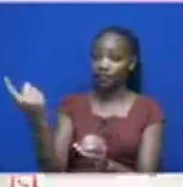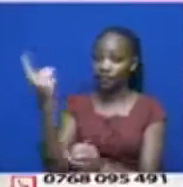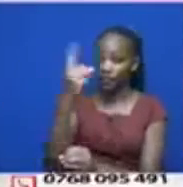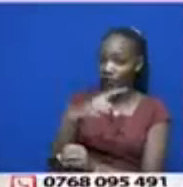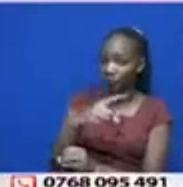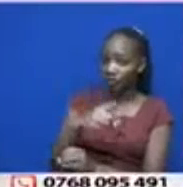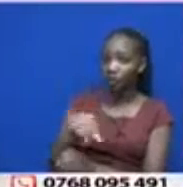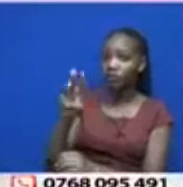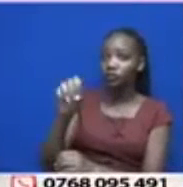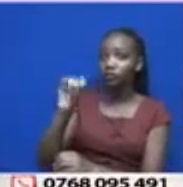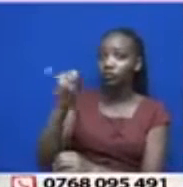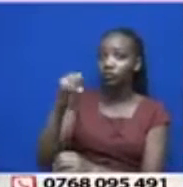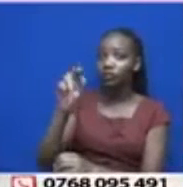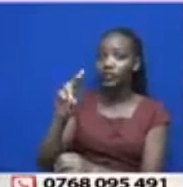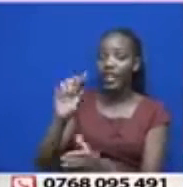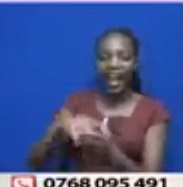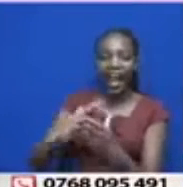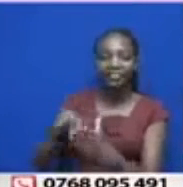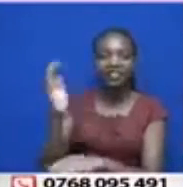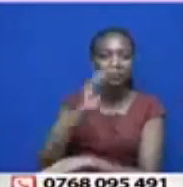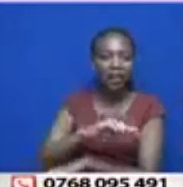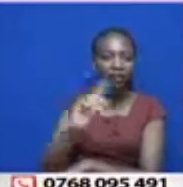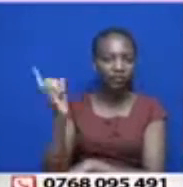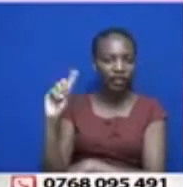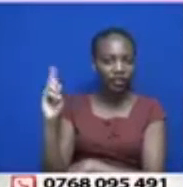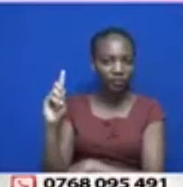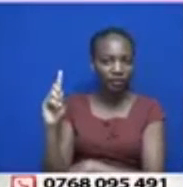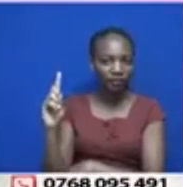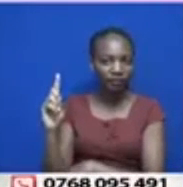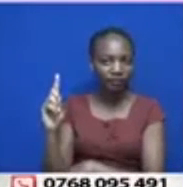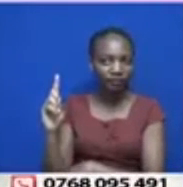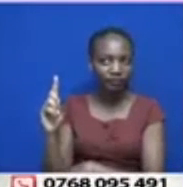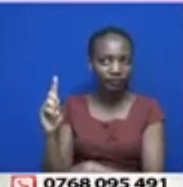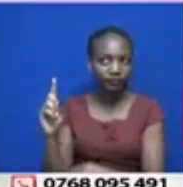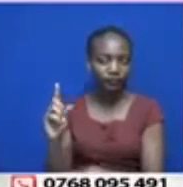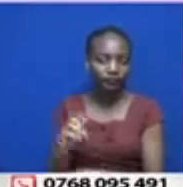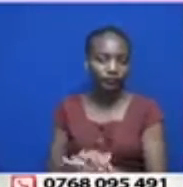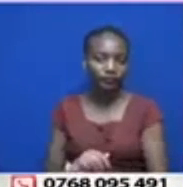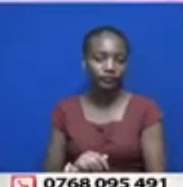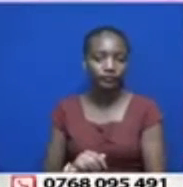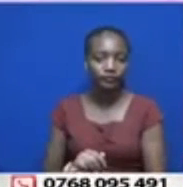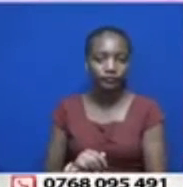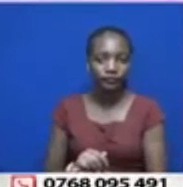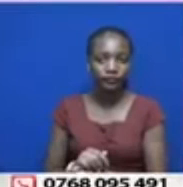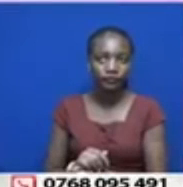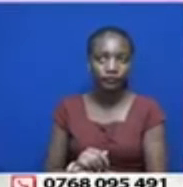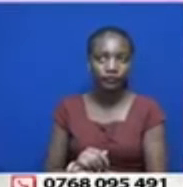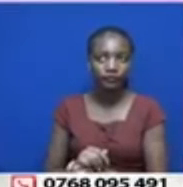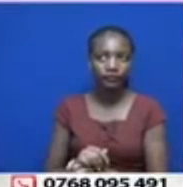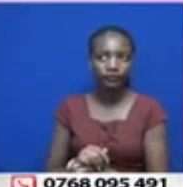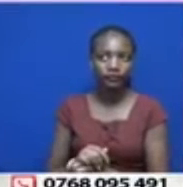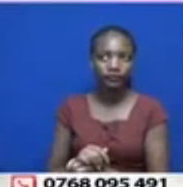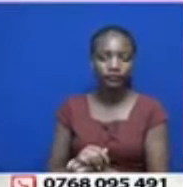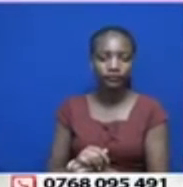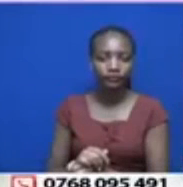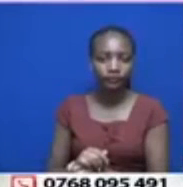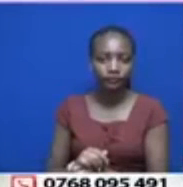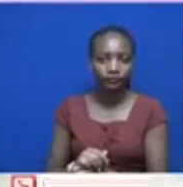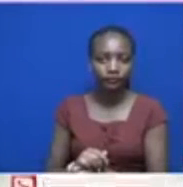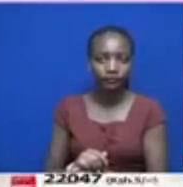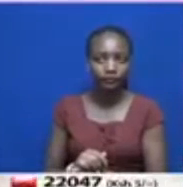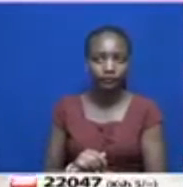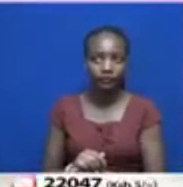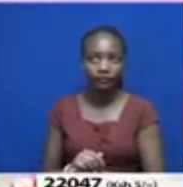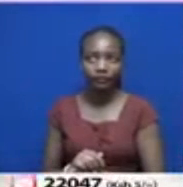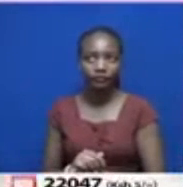ndiyo zinakubaliwa kufika Nairobi. hizi zilikuwa